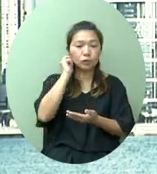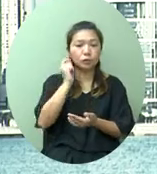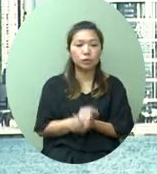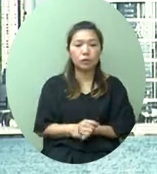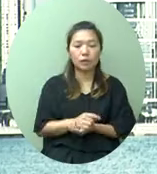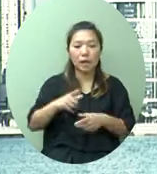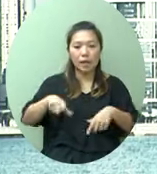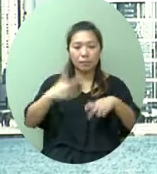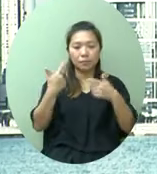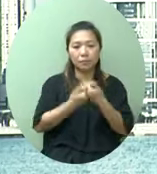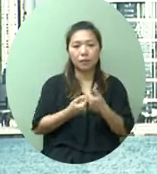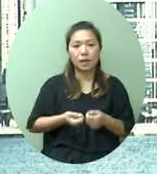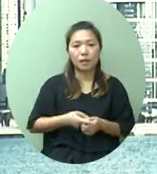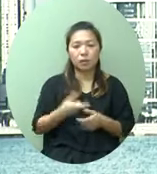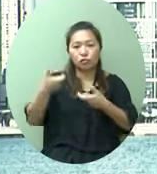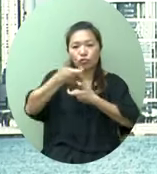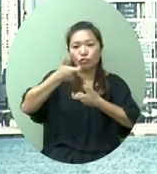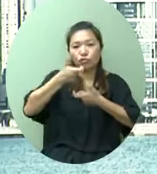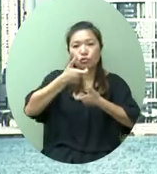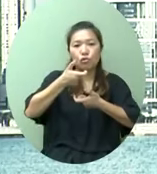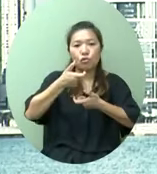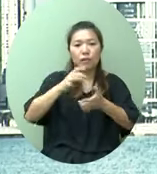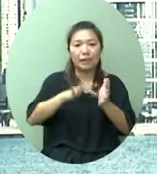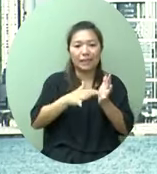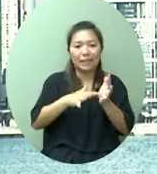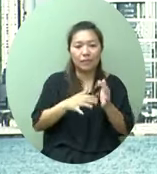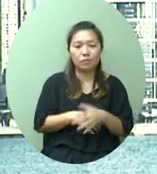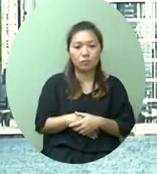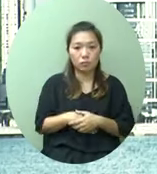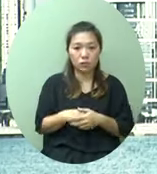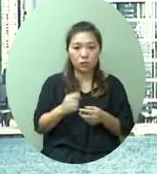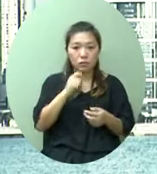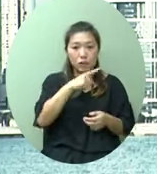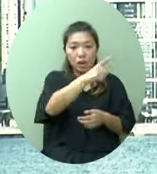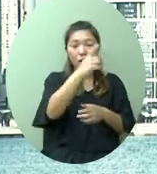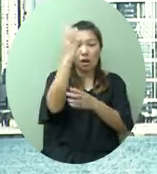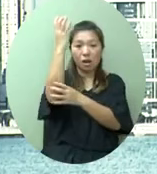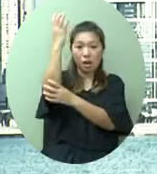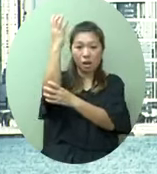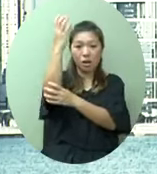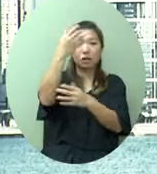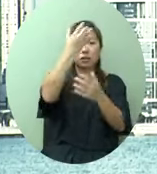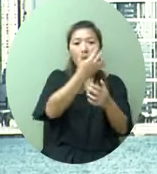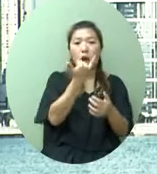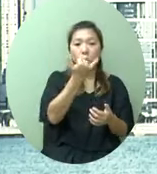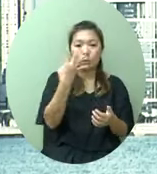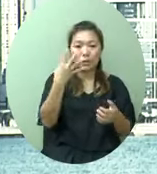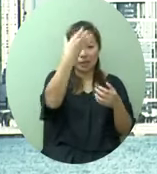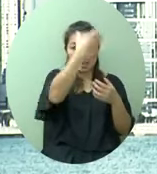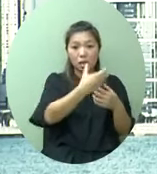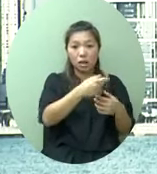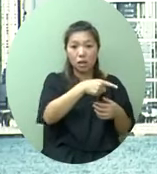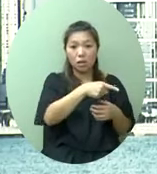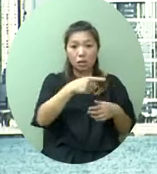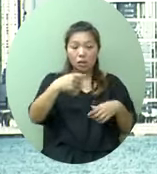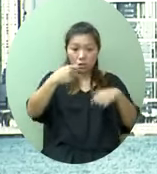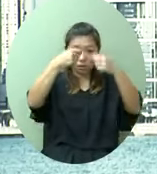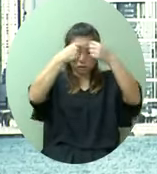你好，商台頭先都係想問翻國商之處啦，因為如果連國商之處都沒即係移走咗港大而